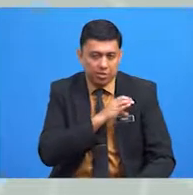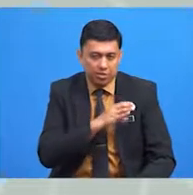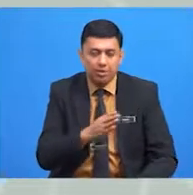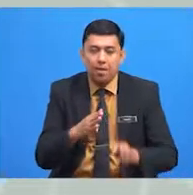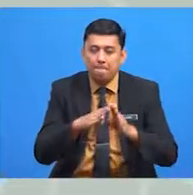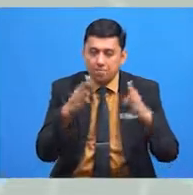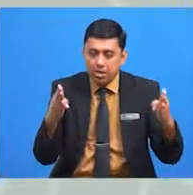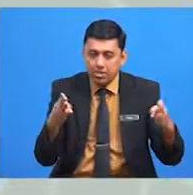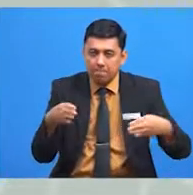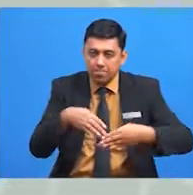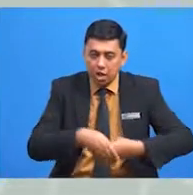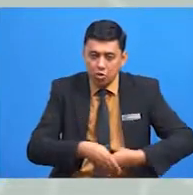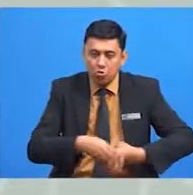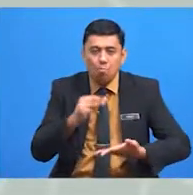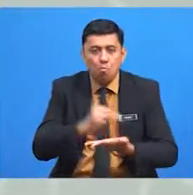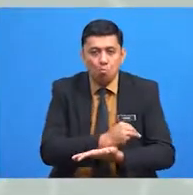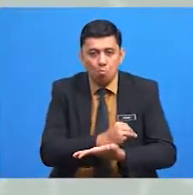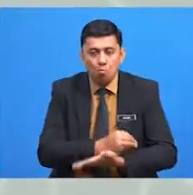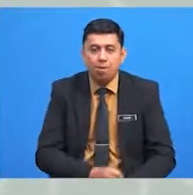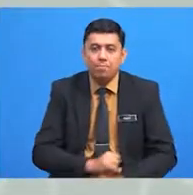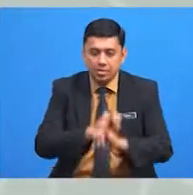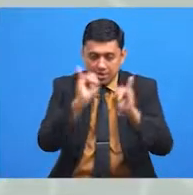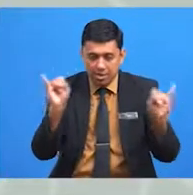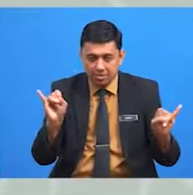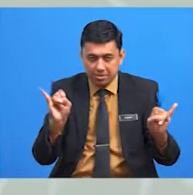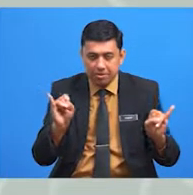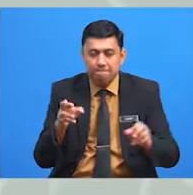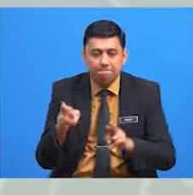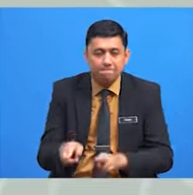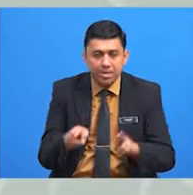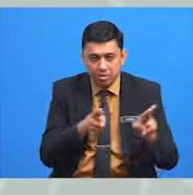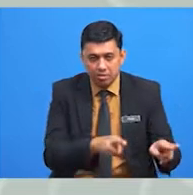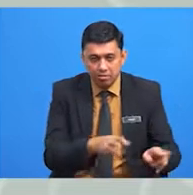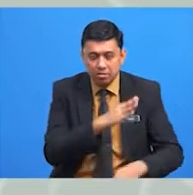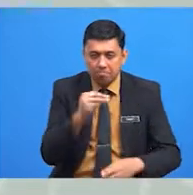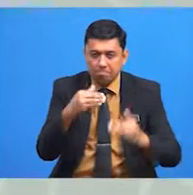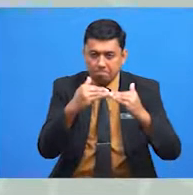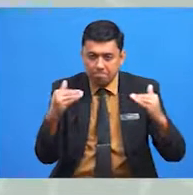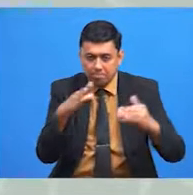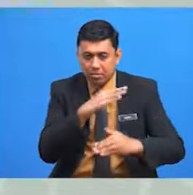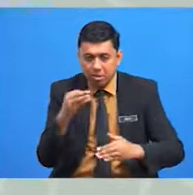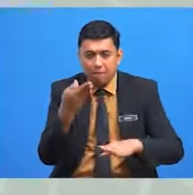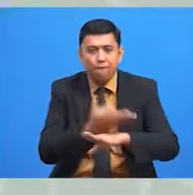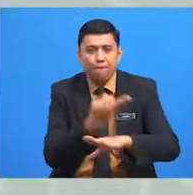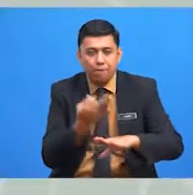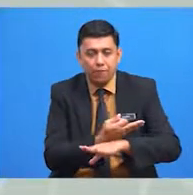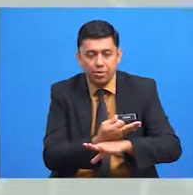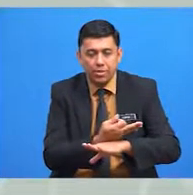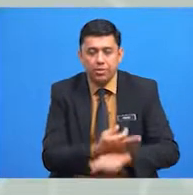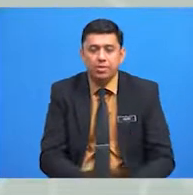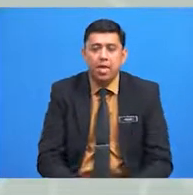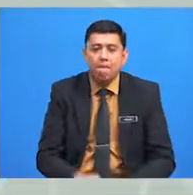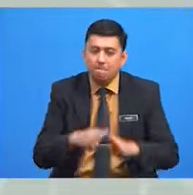seterusnya, pelajar dapat menjelaskan perancangan, taraf dan fungsi Bahasa Melayu.